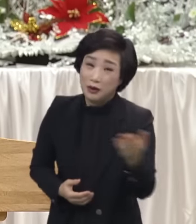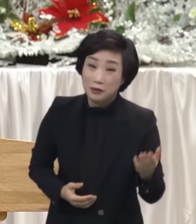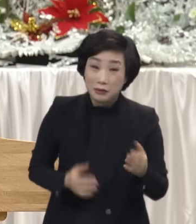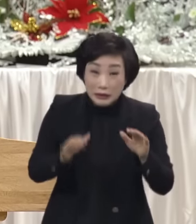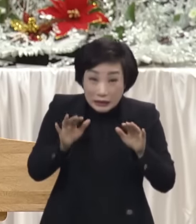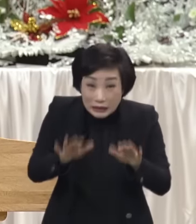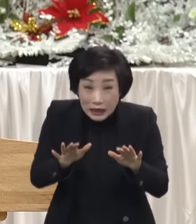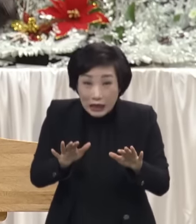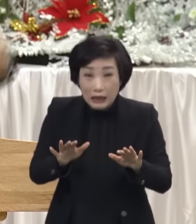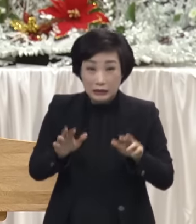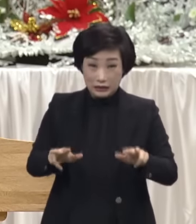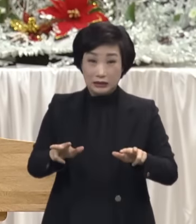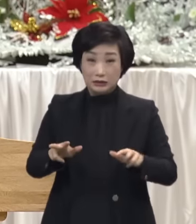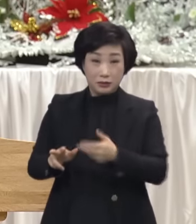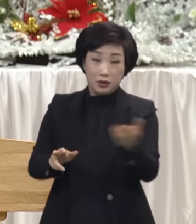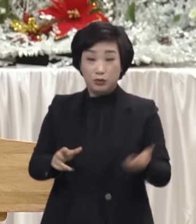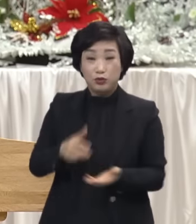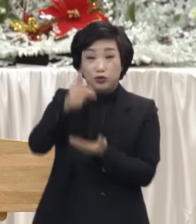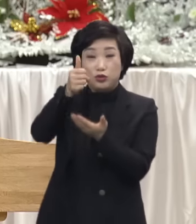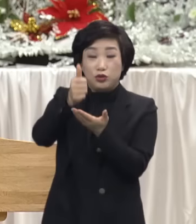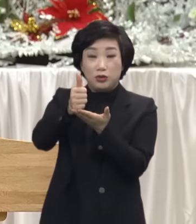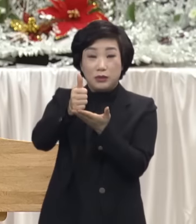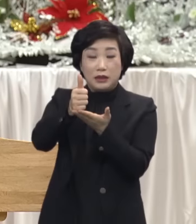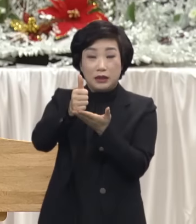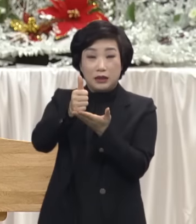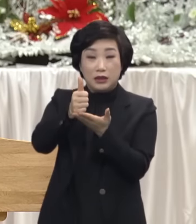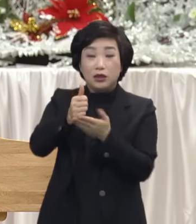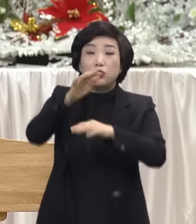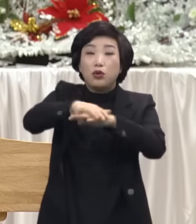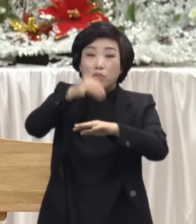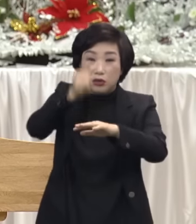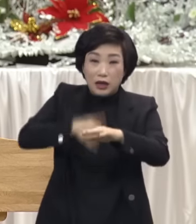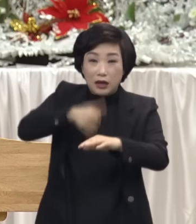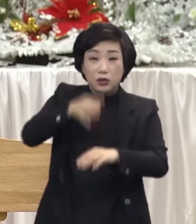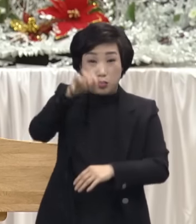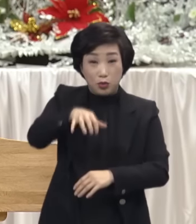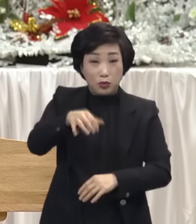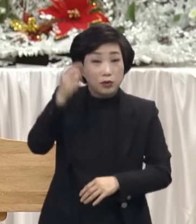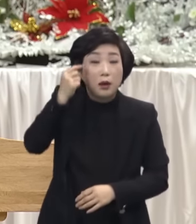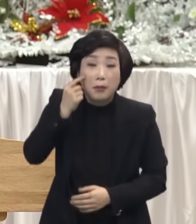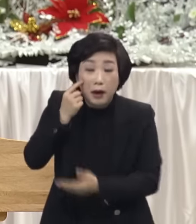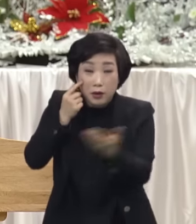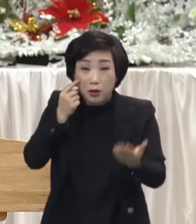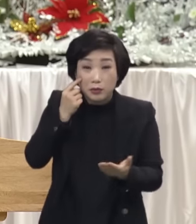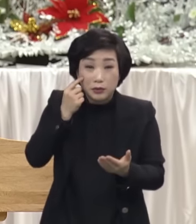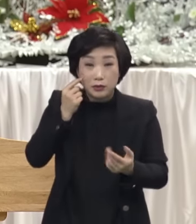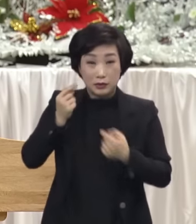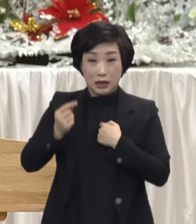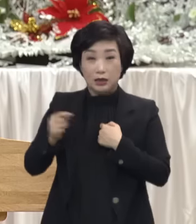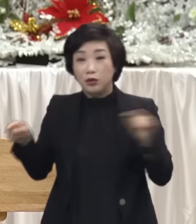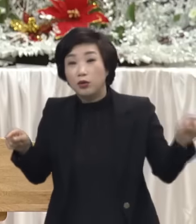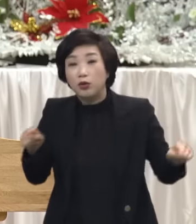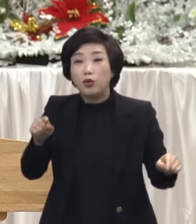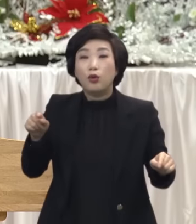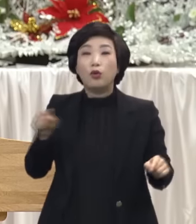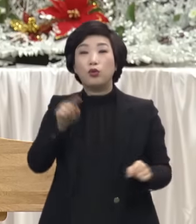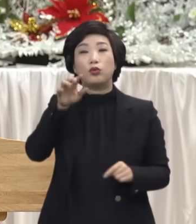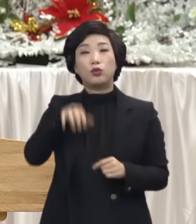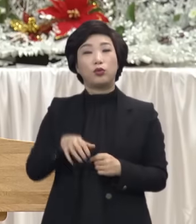여기가 바로 주님이 농사짓는 농토라면 여러분은 누구냐?